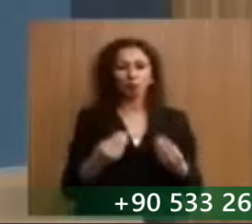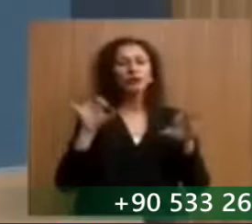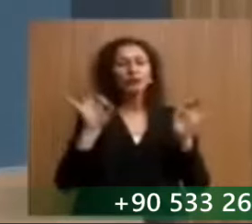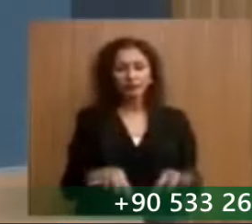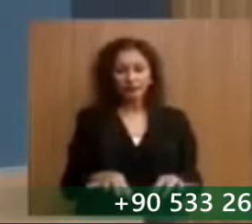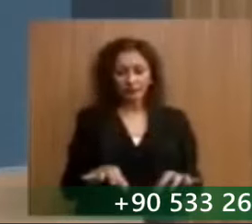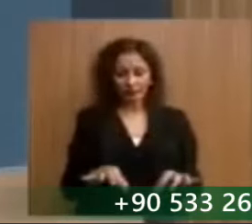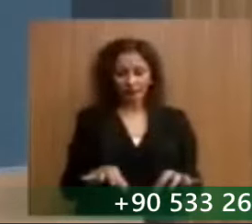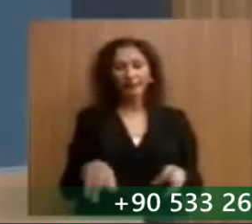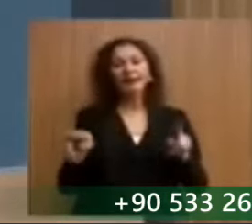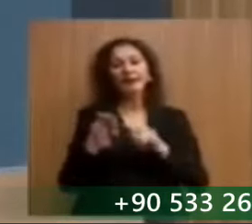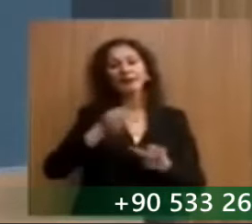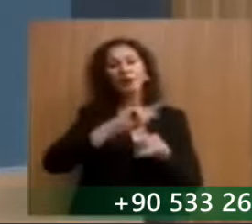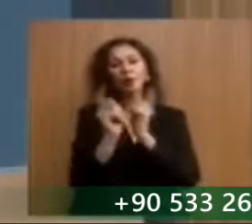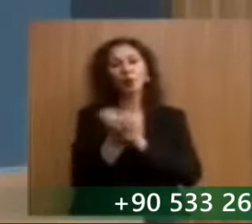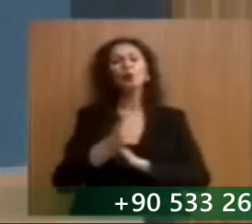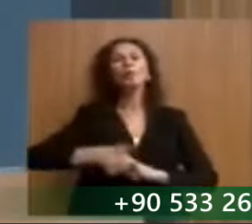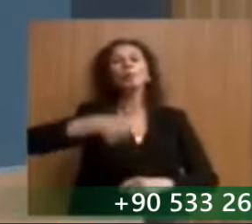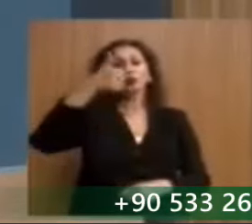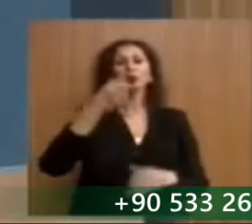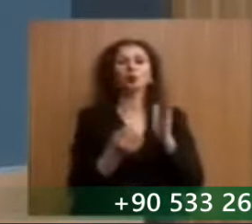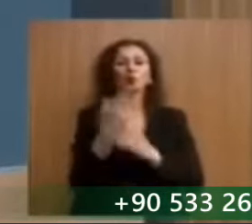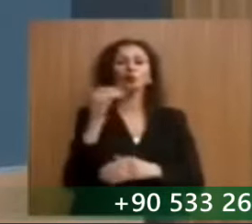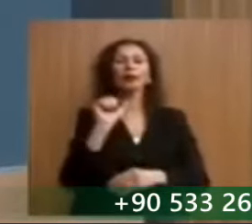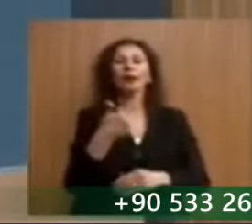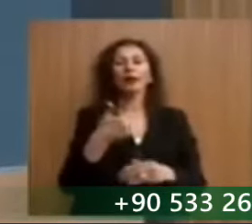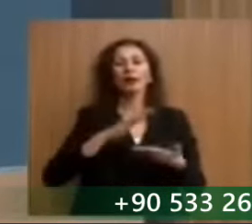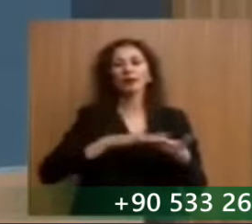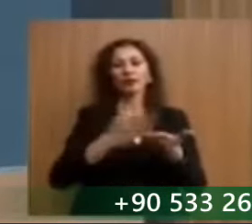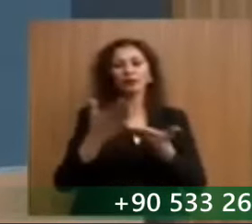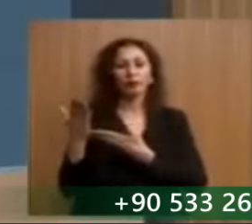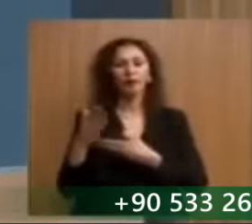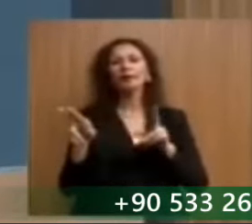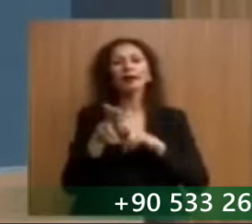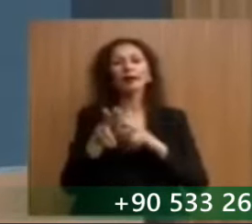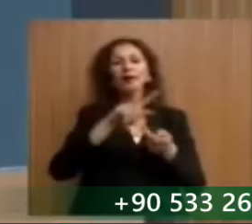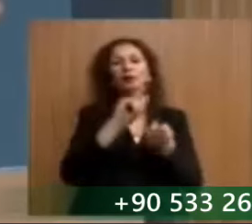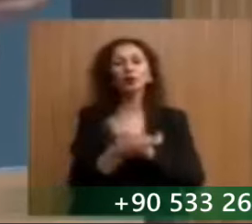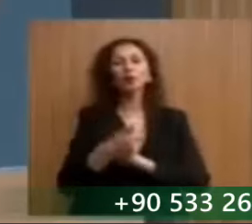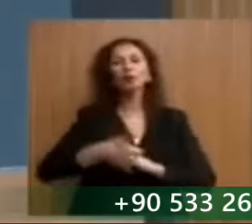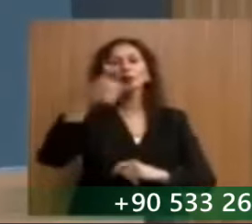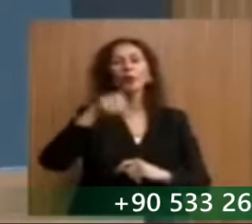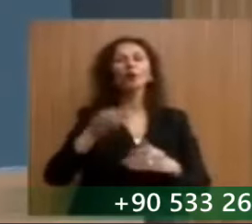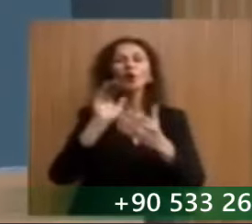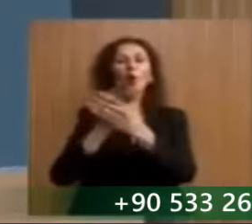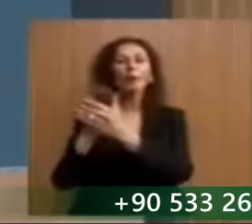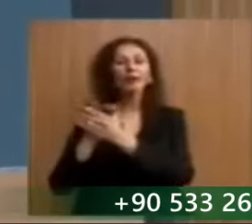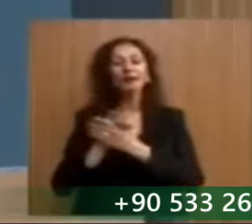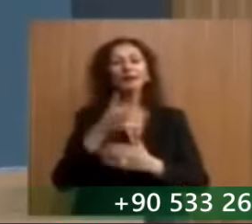Şimdi Kentsel Dönüşüm Başkanlığı kuruldu değerli arkadaşlar. Kentsel Dönüşüm Başkanlığı bu kooperatiflerin